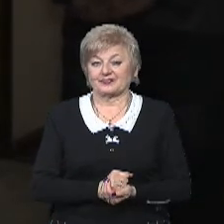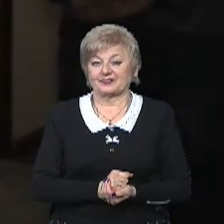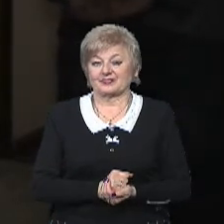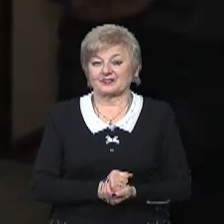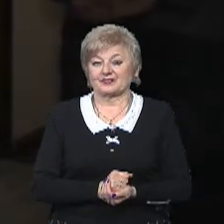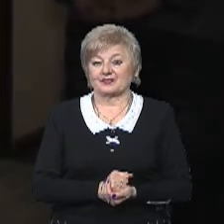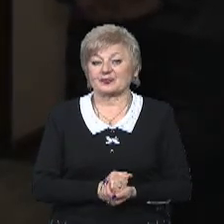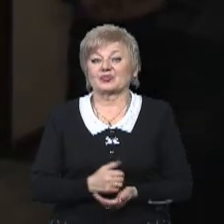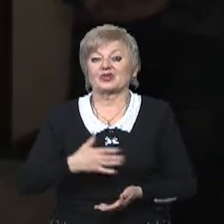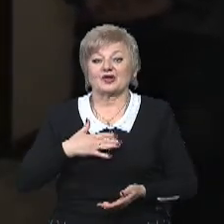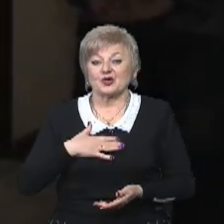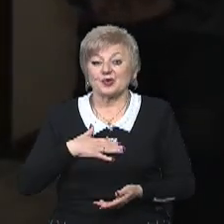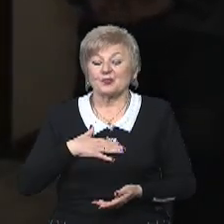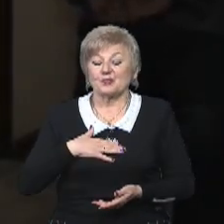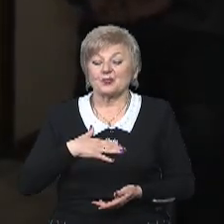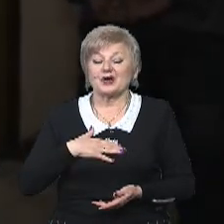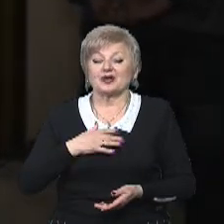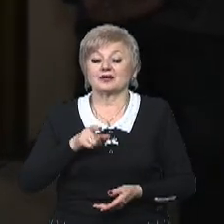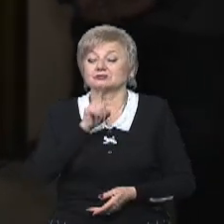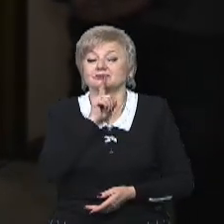Ми мовчали, ми втратили